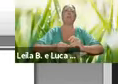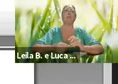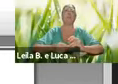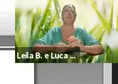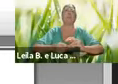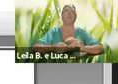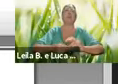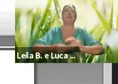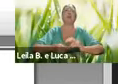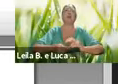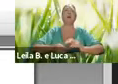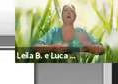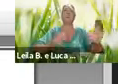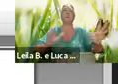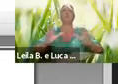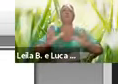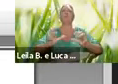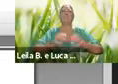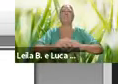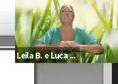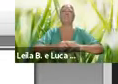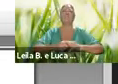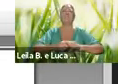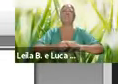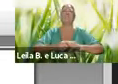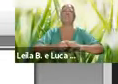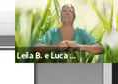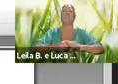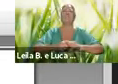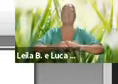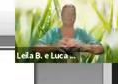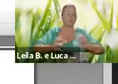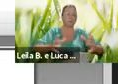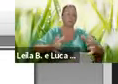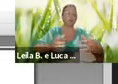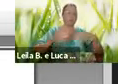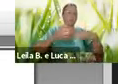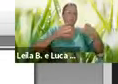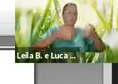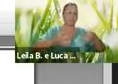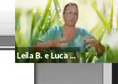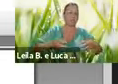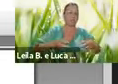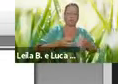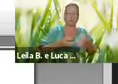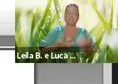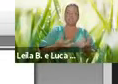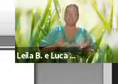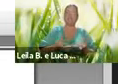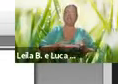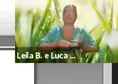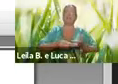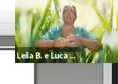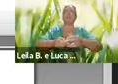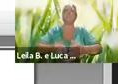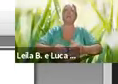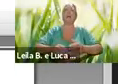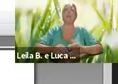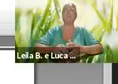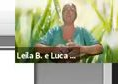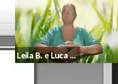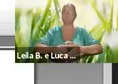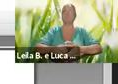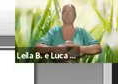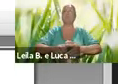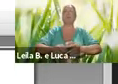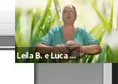l'avvicinamento dei mentori. Quali sono queste sensazioni? Come loro sentono? Che cosa sentivano?